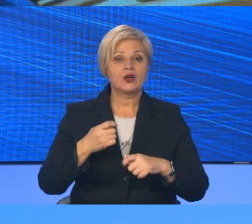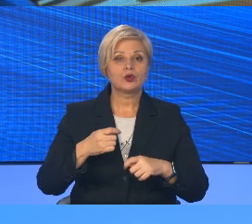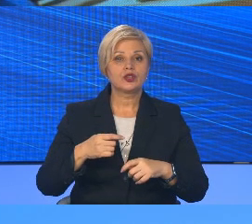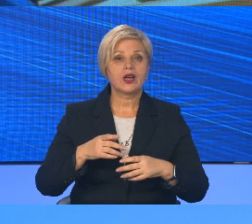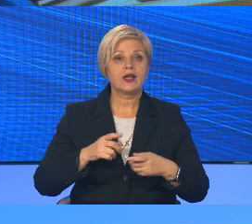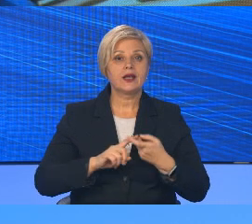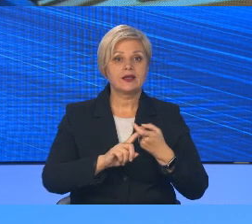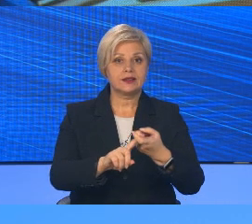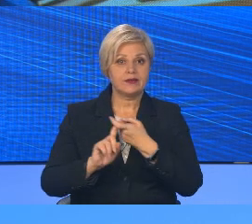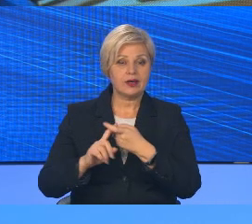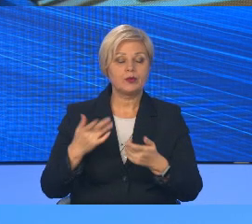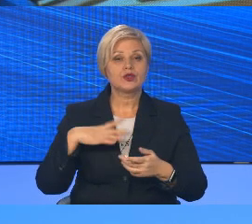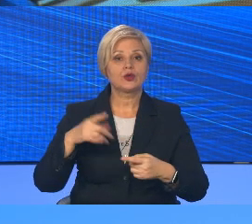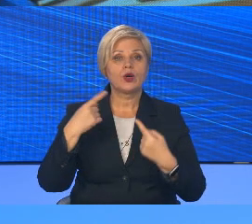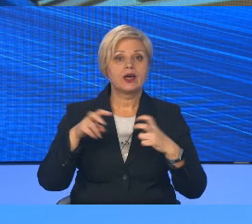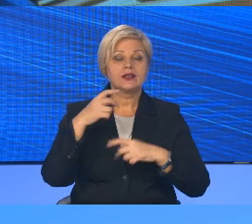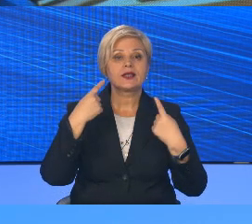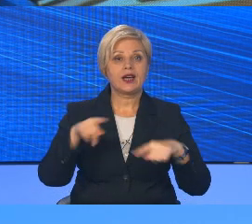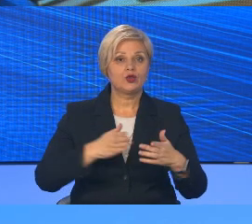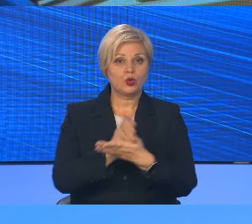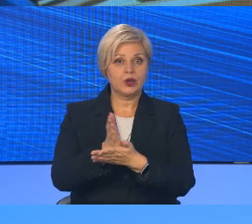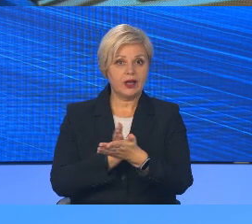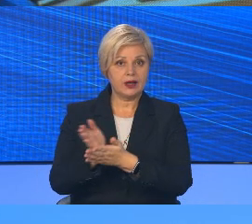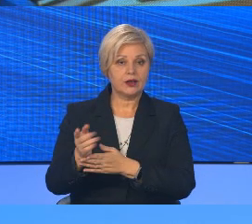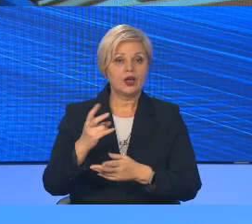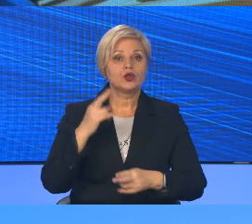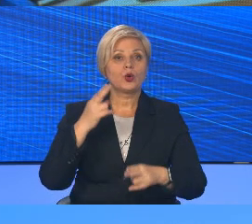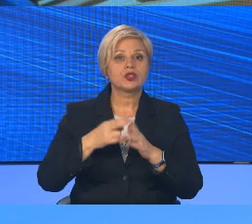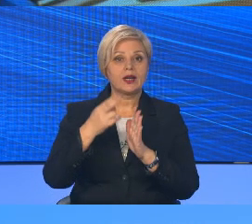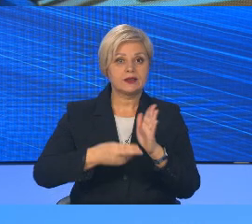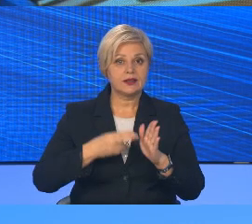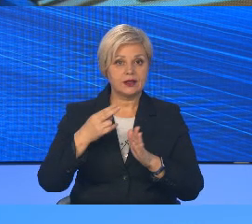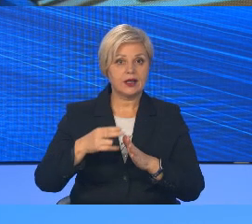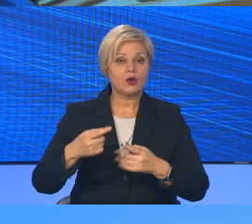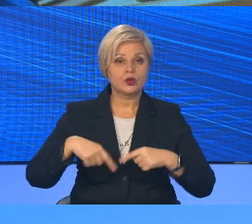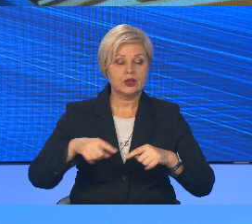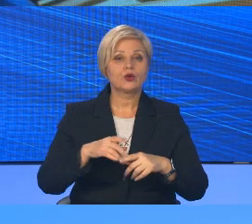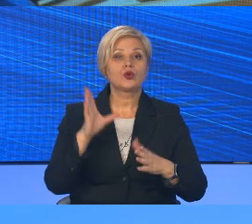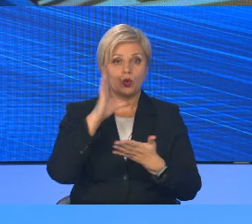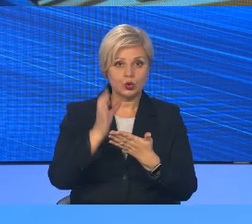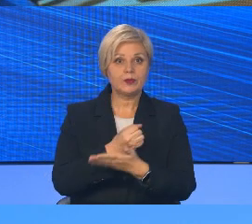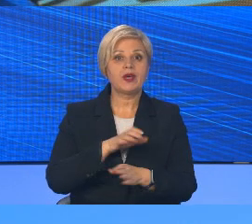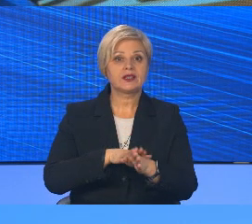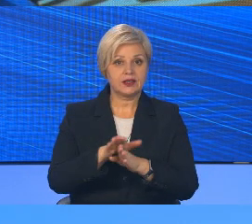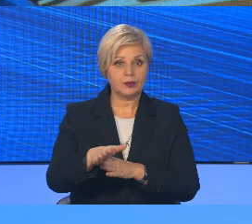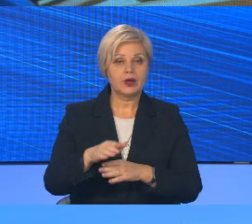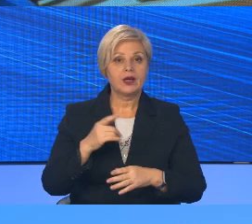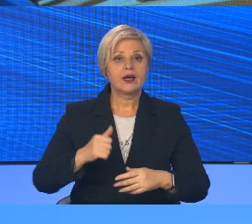сувязей, прыйшлося шукаць аптымальныя рашэнні. Аднак чыгуначная галіна паспяхова з імі спраўляецца. Да